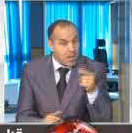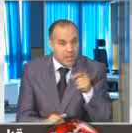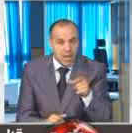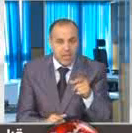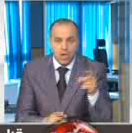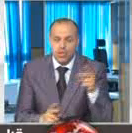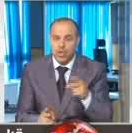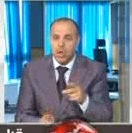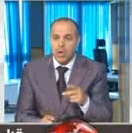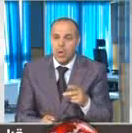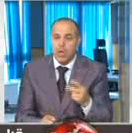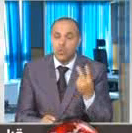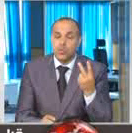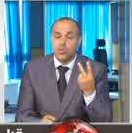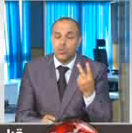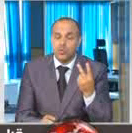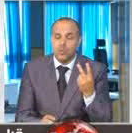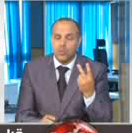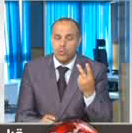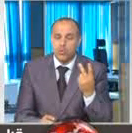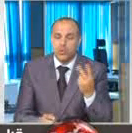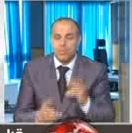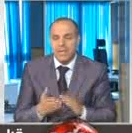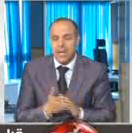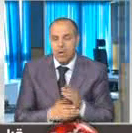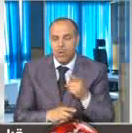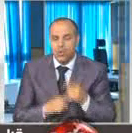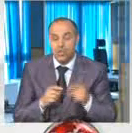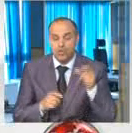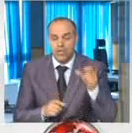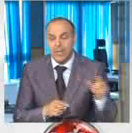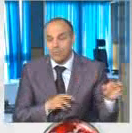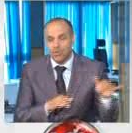حضور نحو 2.5 مليون شخص.